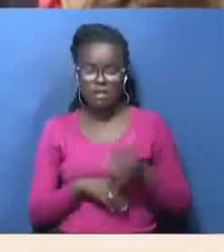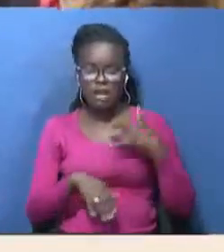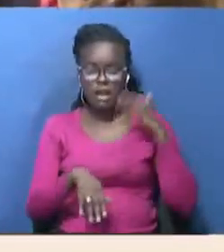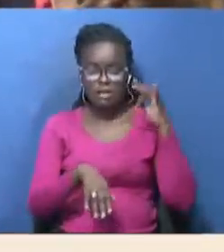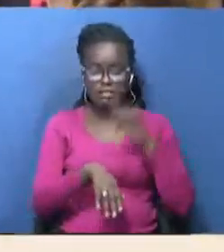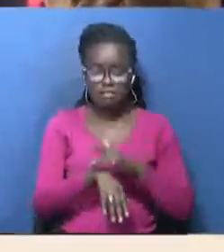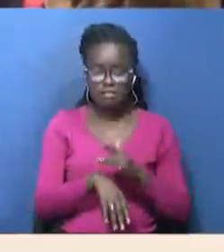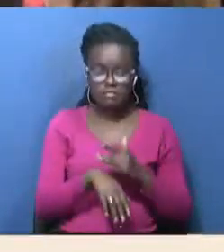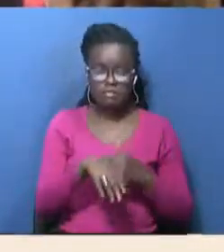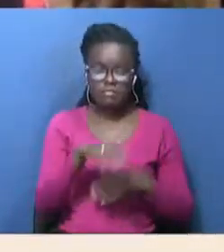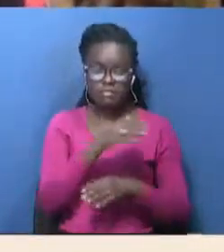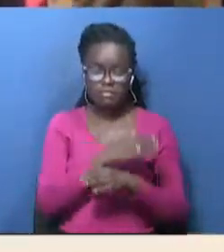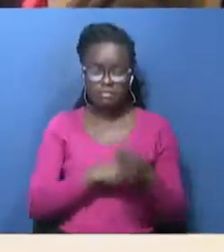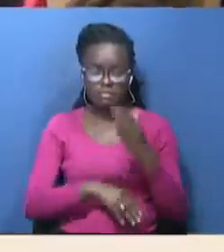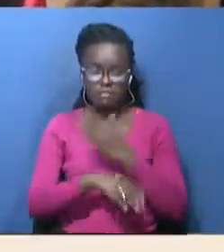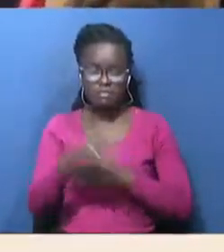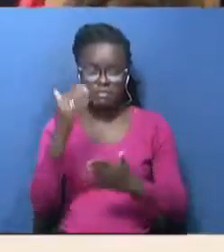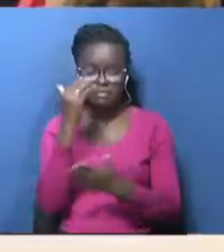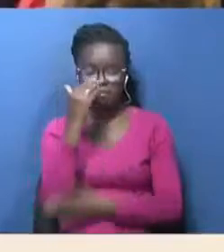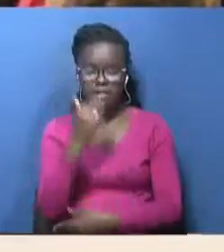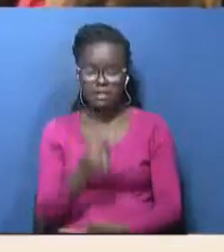nguraro njũru.